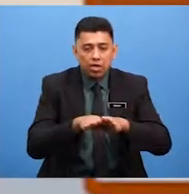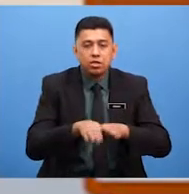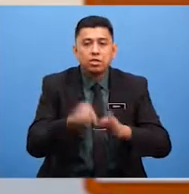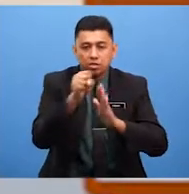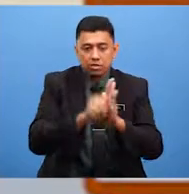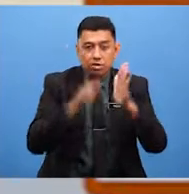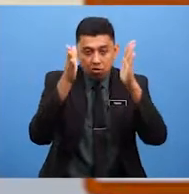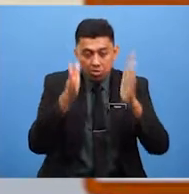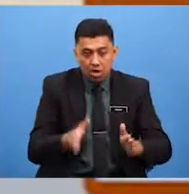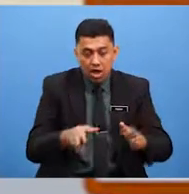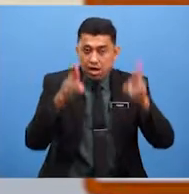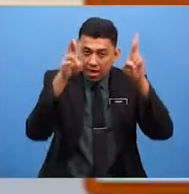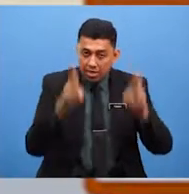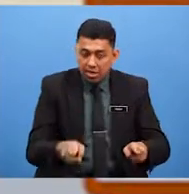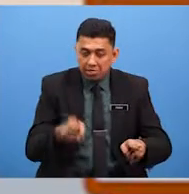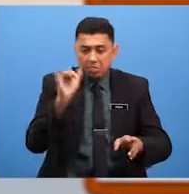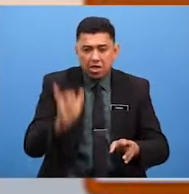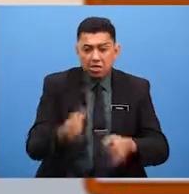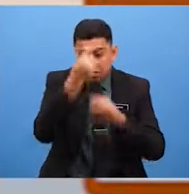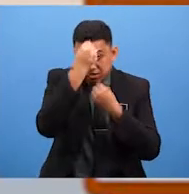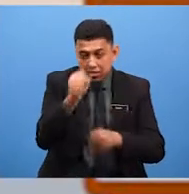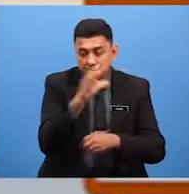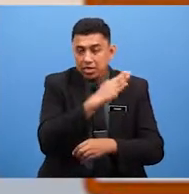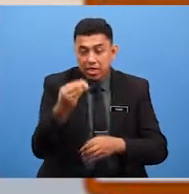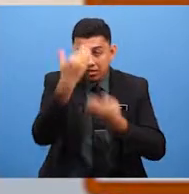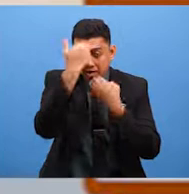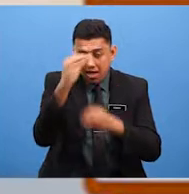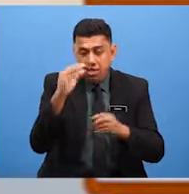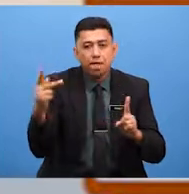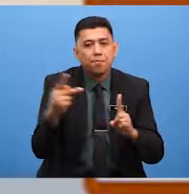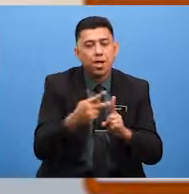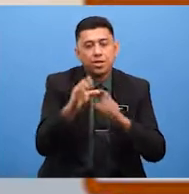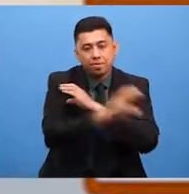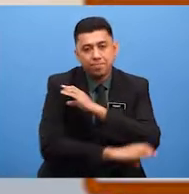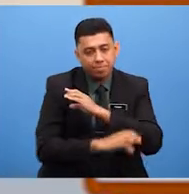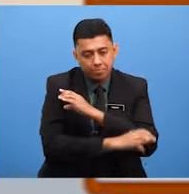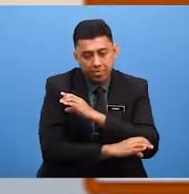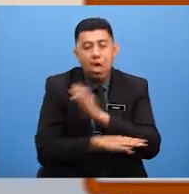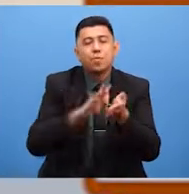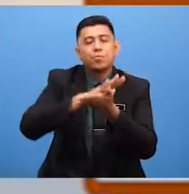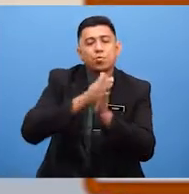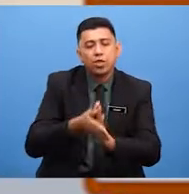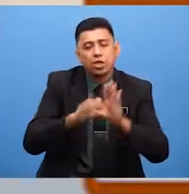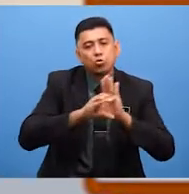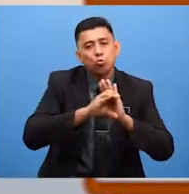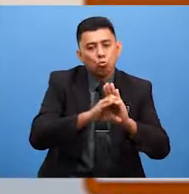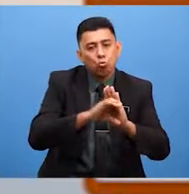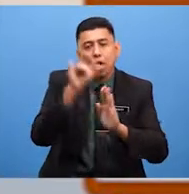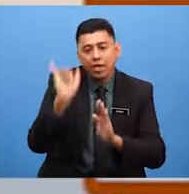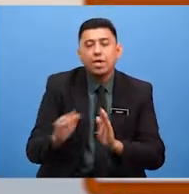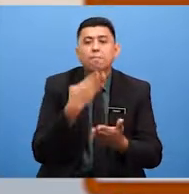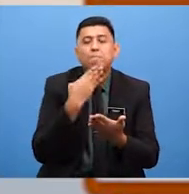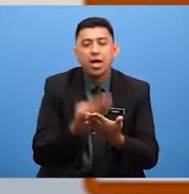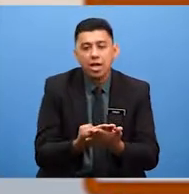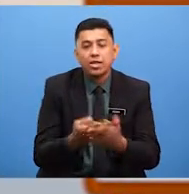yang taat dan setia kepada negara. Kita haruslah menjadi contoh yang